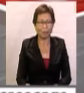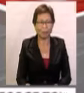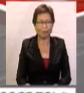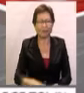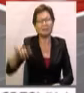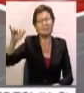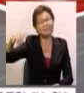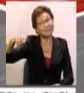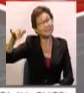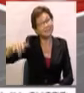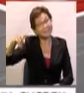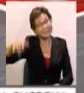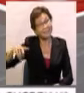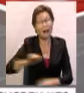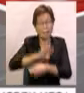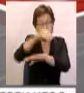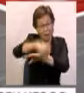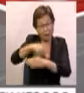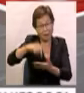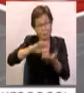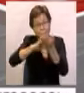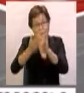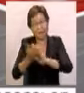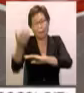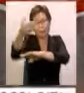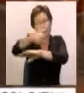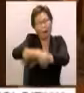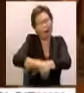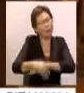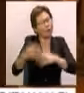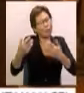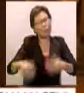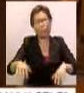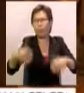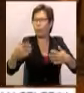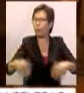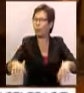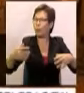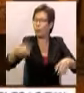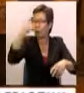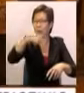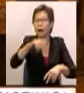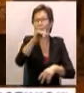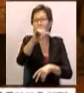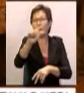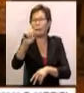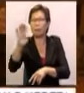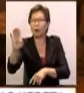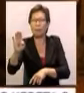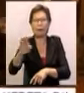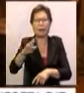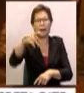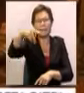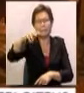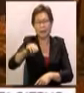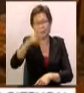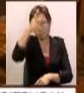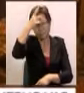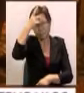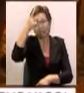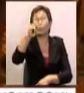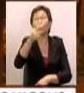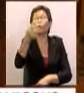Ya, Fahatul dan Fatil, malam ini menjadi malam yang begitu signifikan bagi Yang Amat Berhormat Perdana Menteri Tun Dr. Mahathir